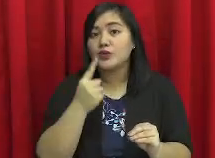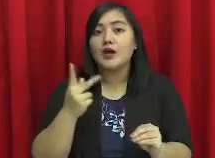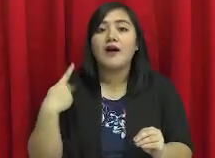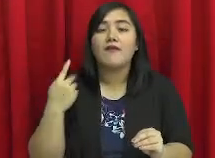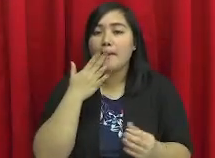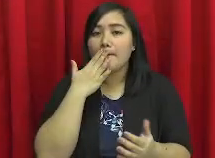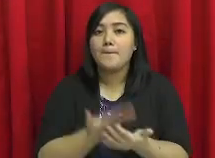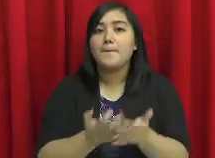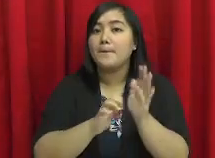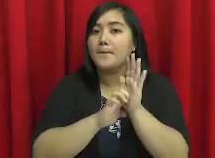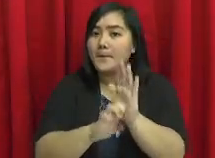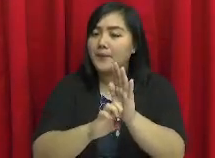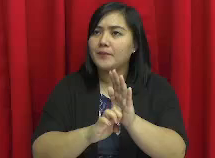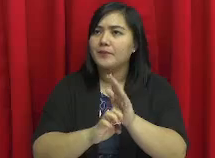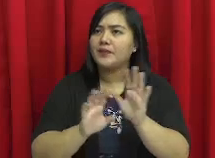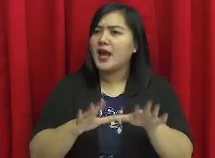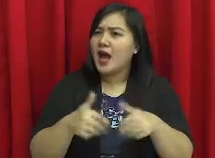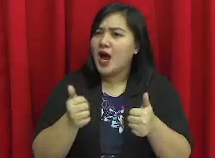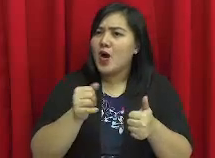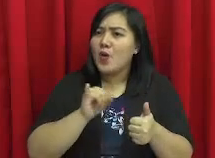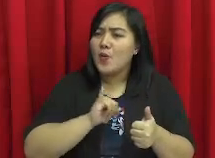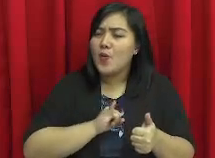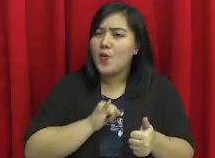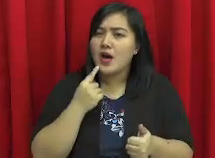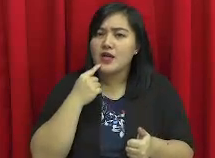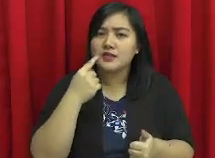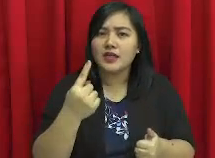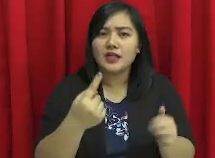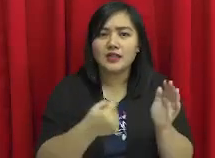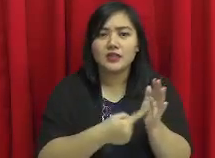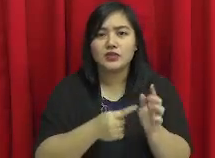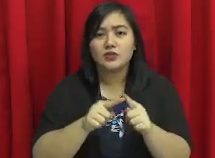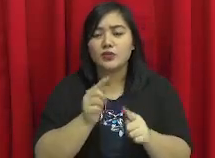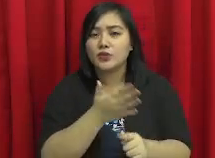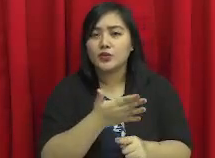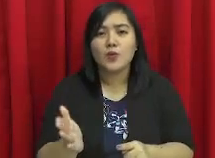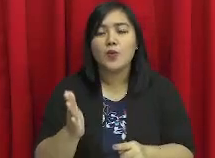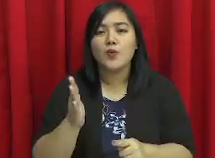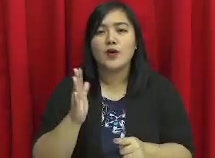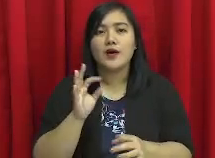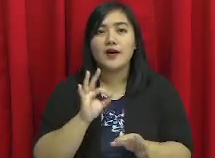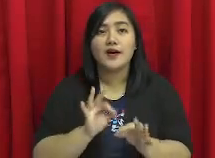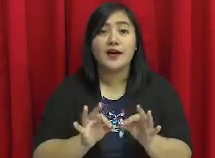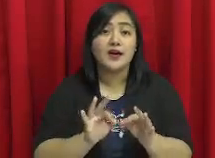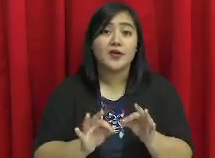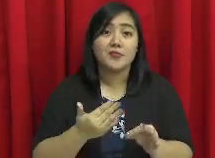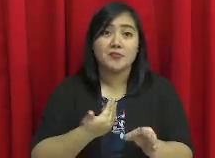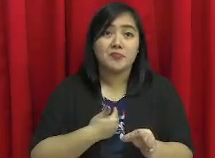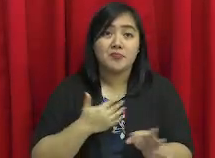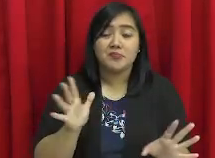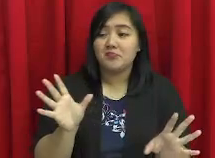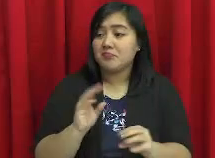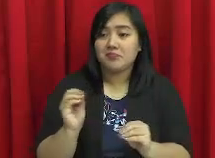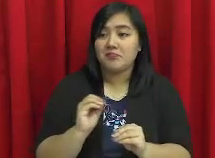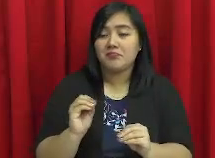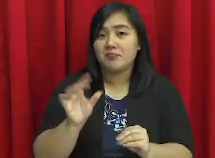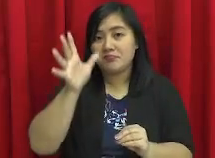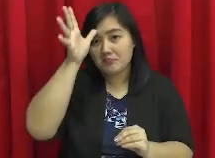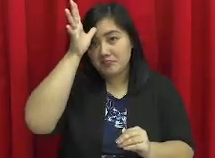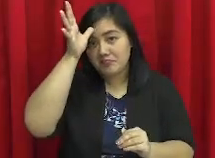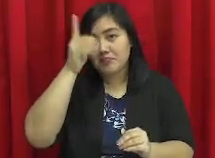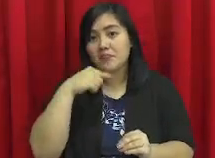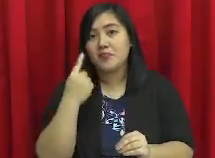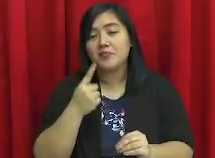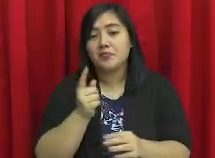Yeah. O sige nga, paano ako magsasalita sa inyo pong harapan ngayon kung wala naman akong tatay na kinalakihan talaga